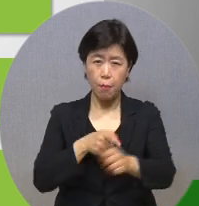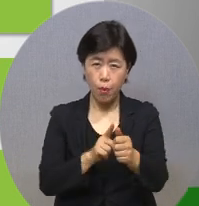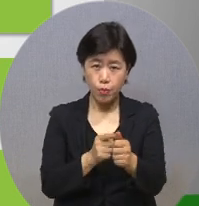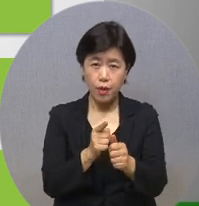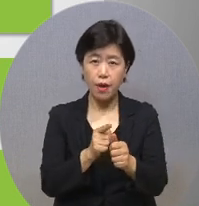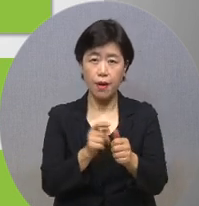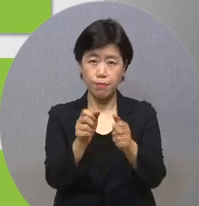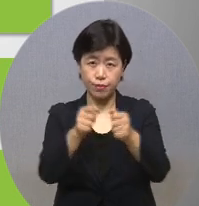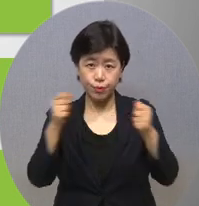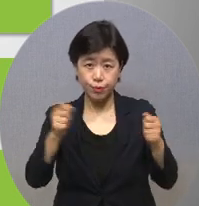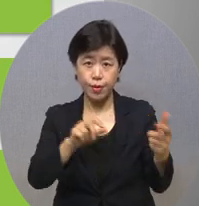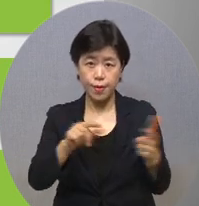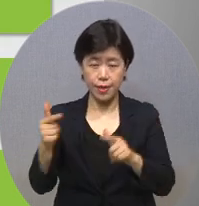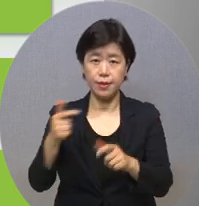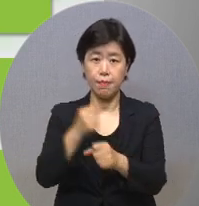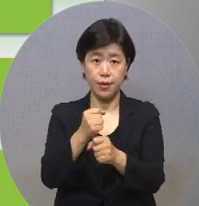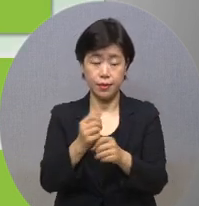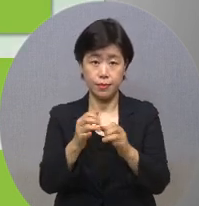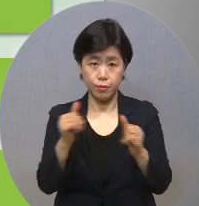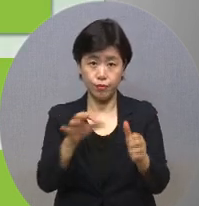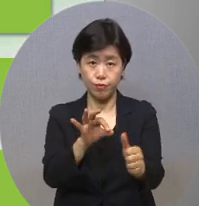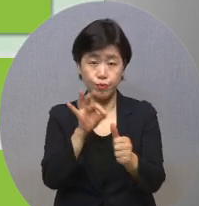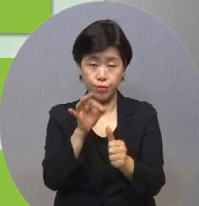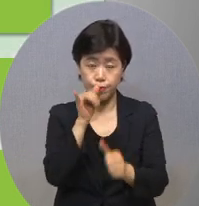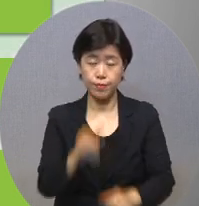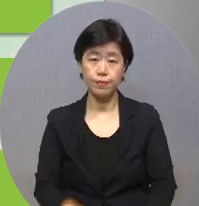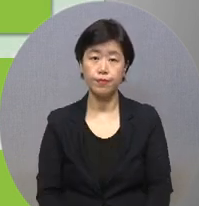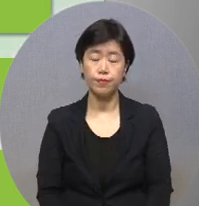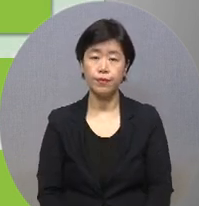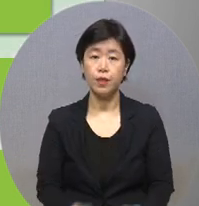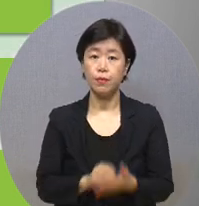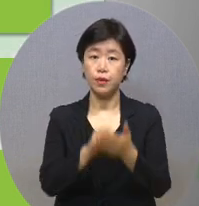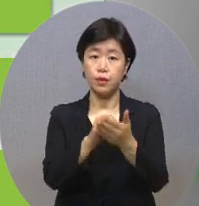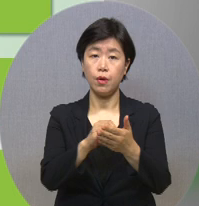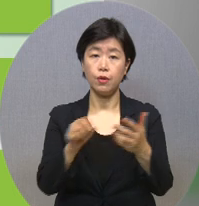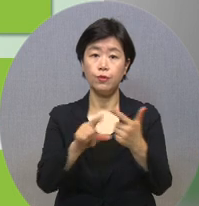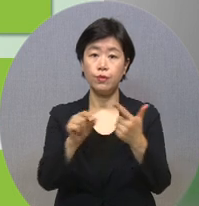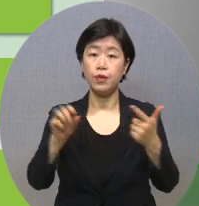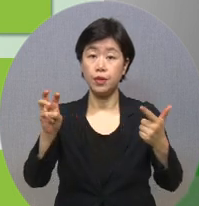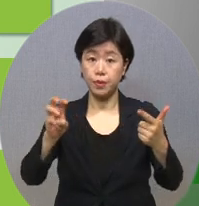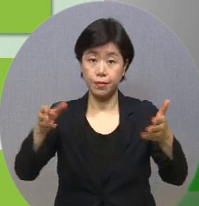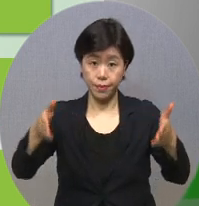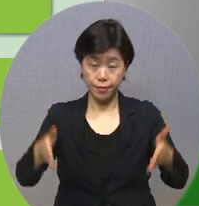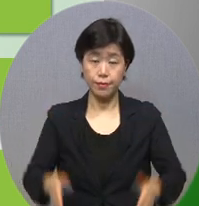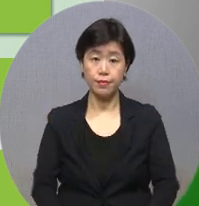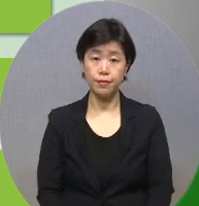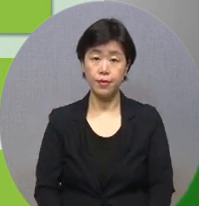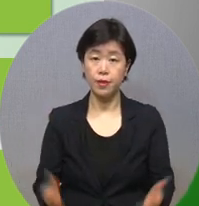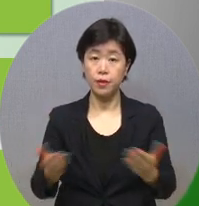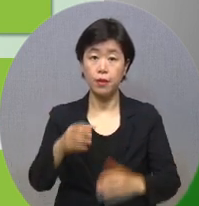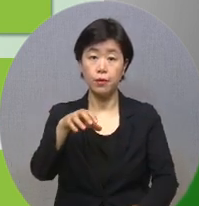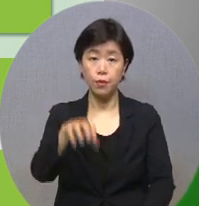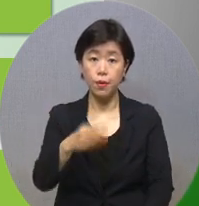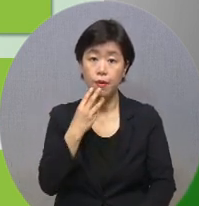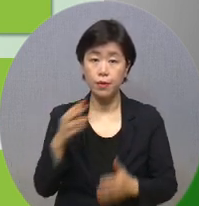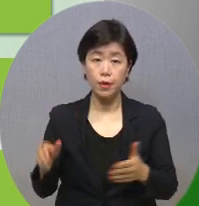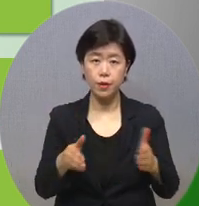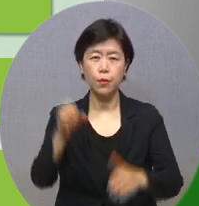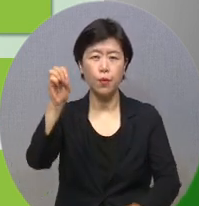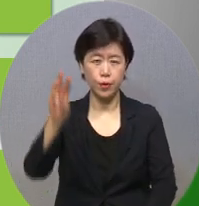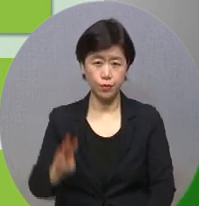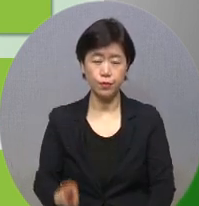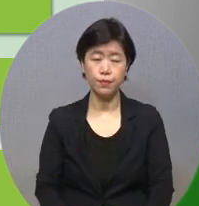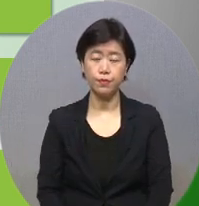및 제조 분야 종사원을 모집합니다. 접수 마감일은 6월 31일까지며 근무지는 경기도